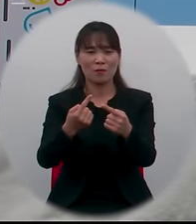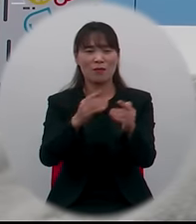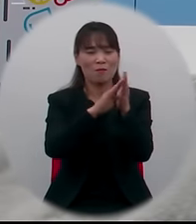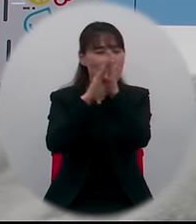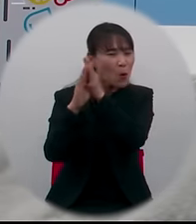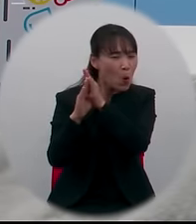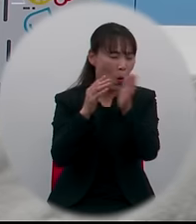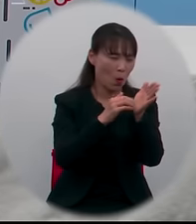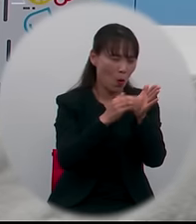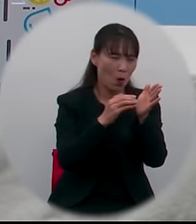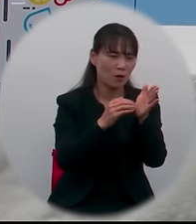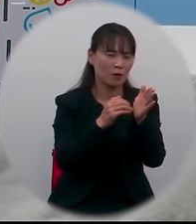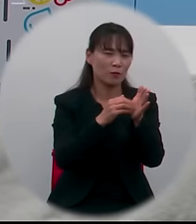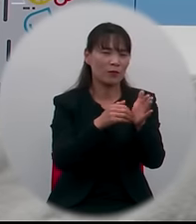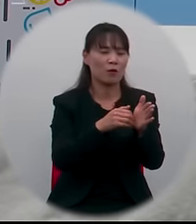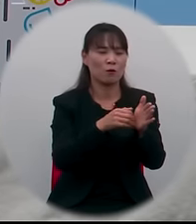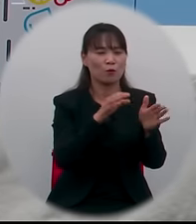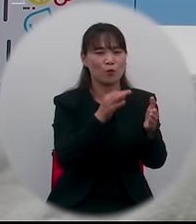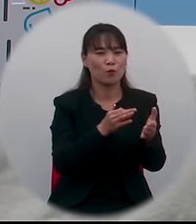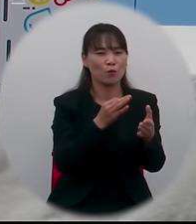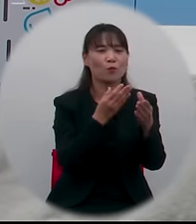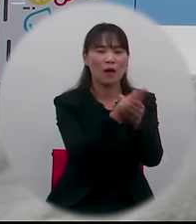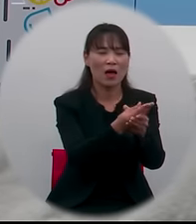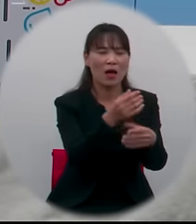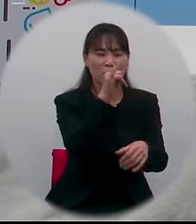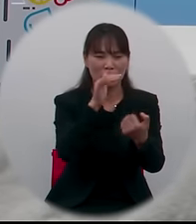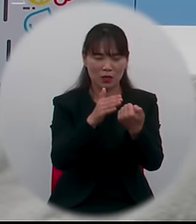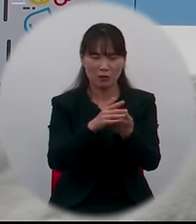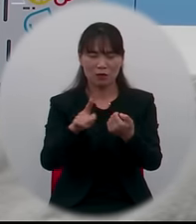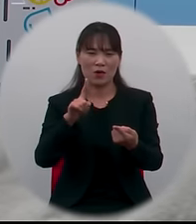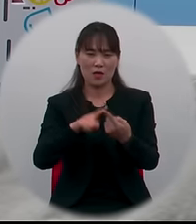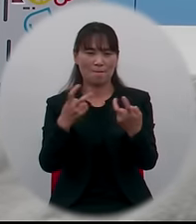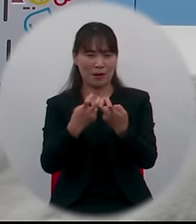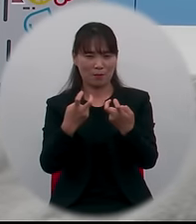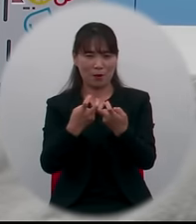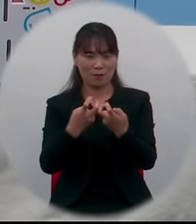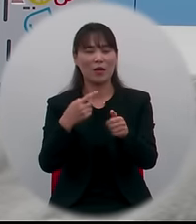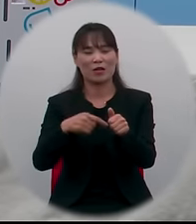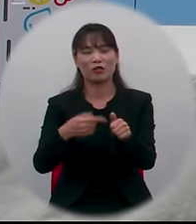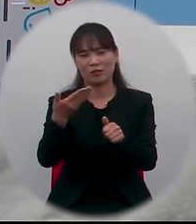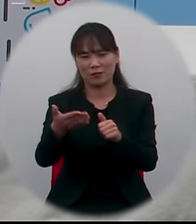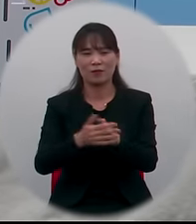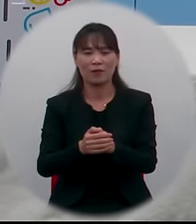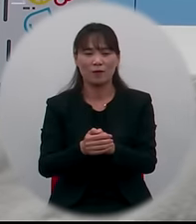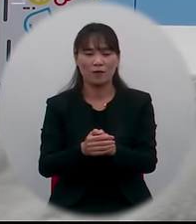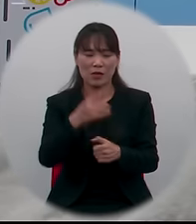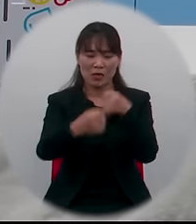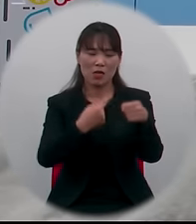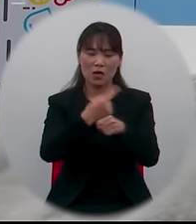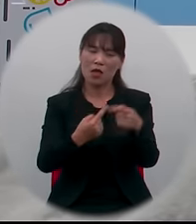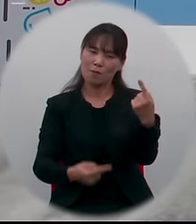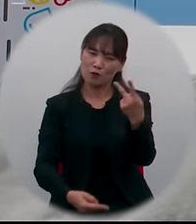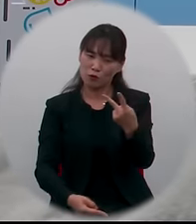무조건 통제하게 되면 나중에 몰래 숨어서 결제를 할 수도 있기 때문에 현실적인 좀 방법을 알려 드릴게요